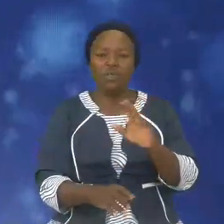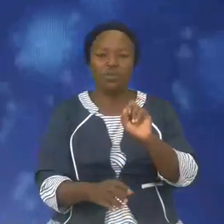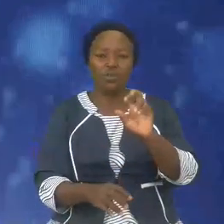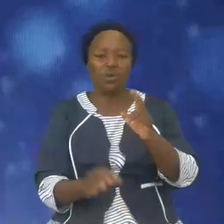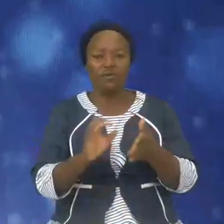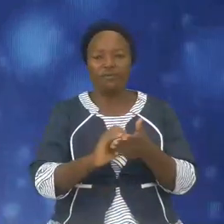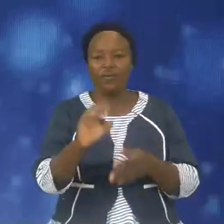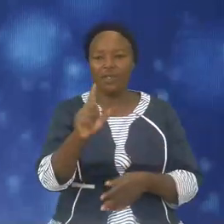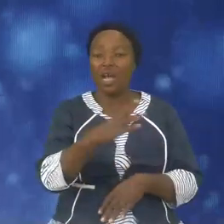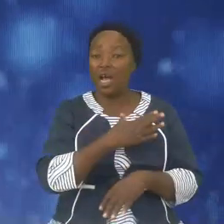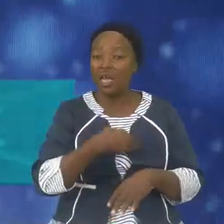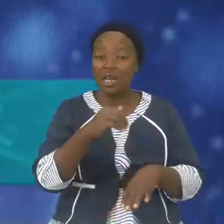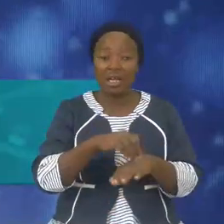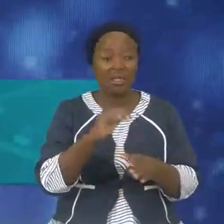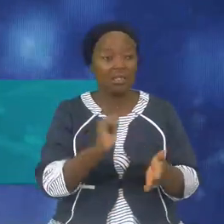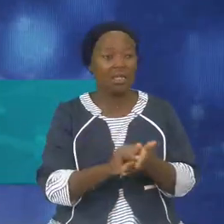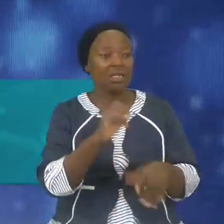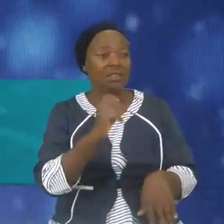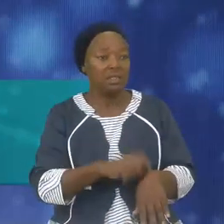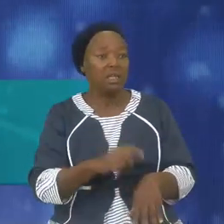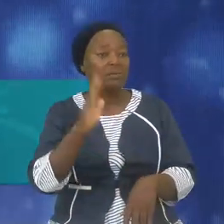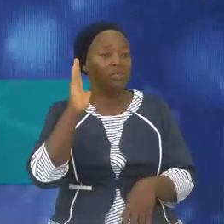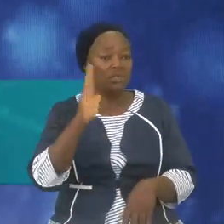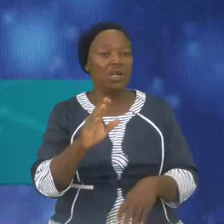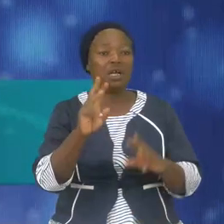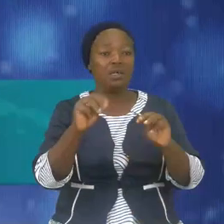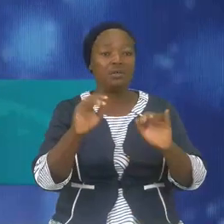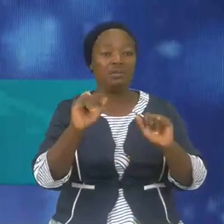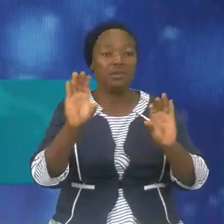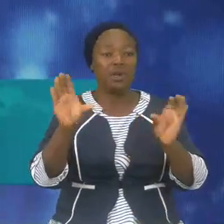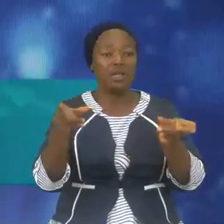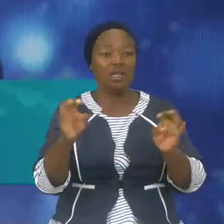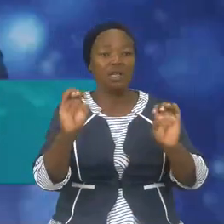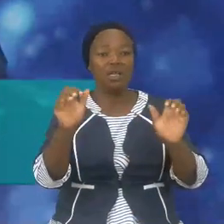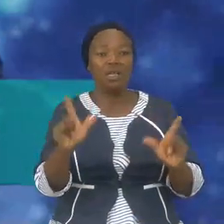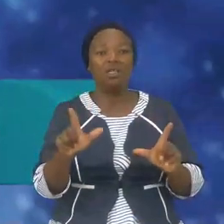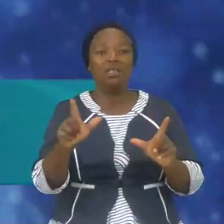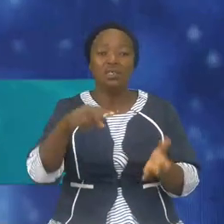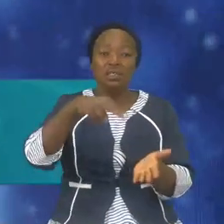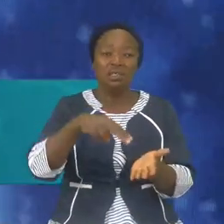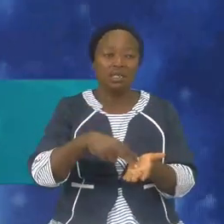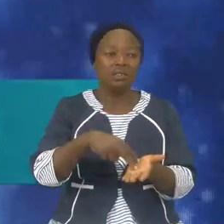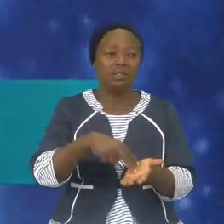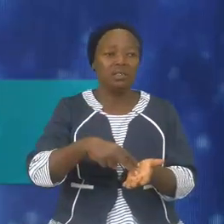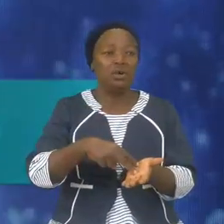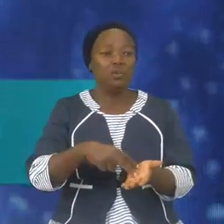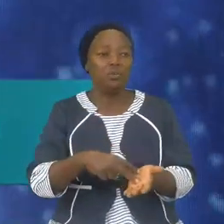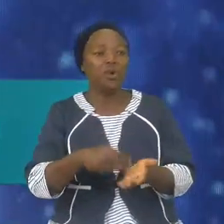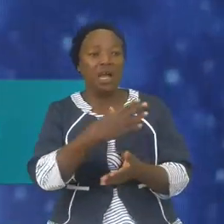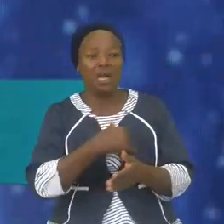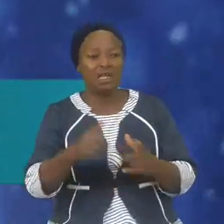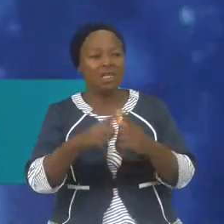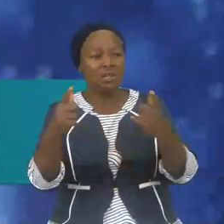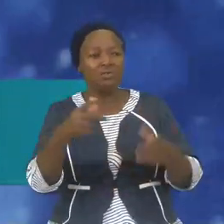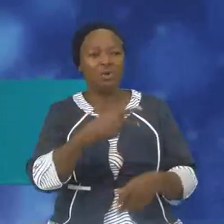12, verset 1. En ce temps-là se lèvera Michaël, le grand